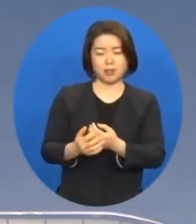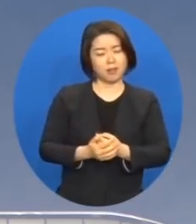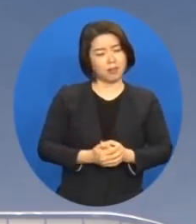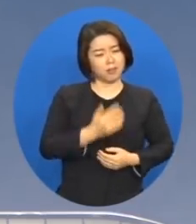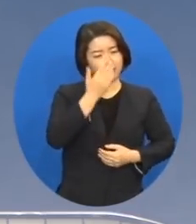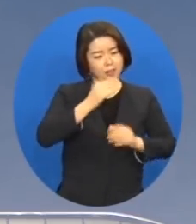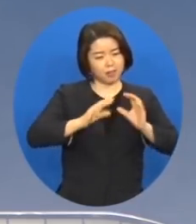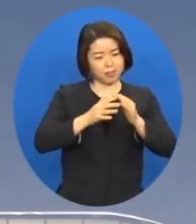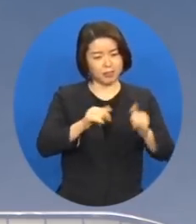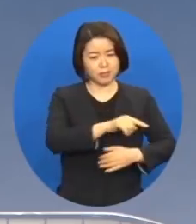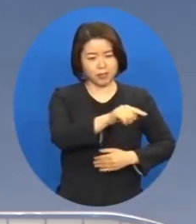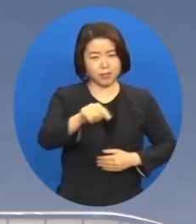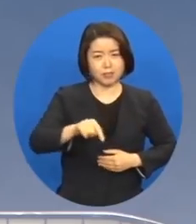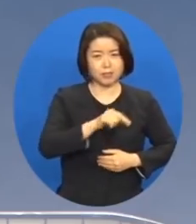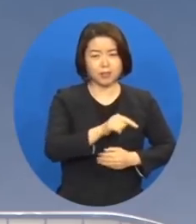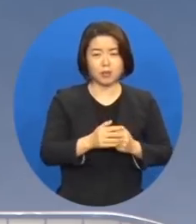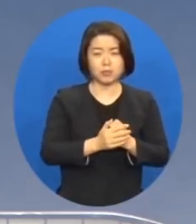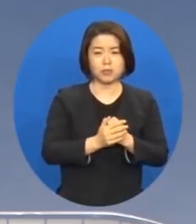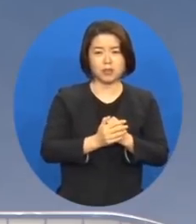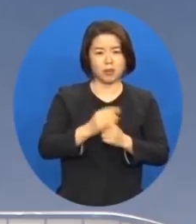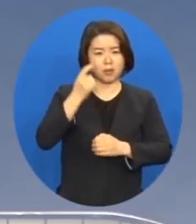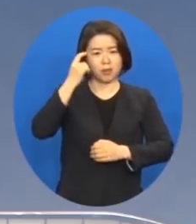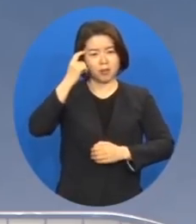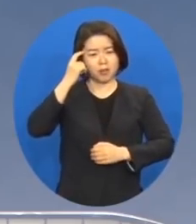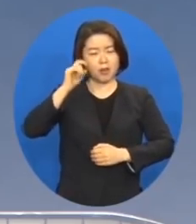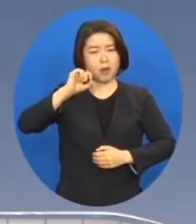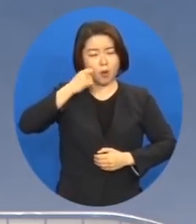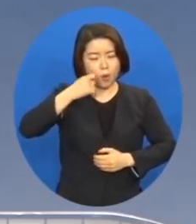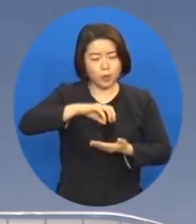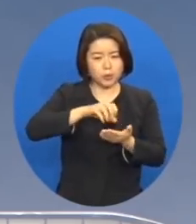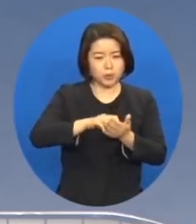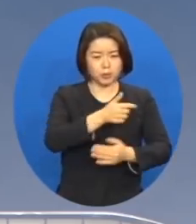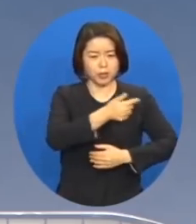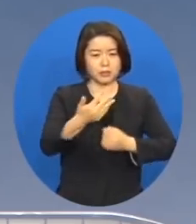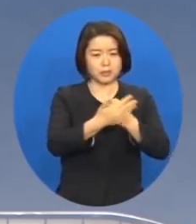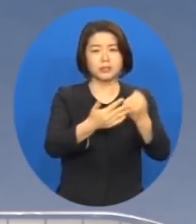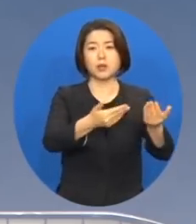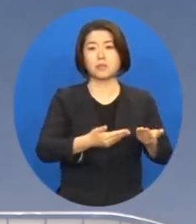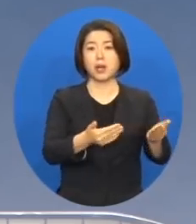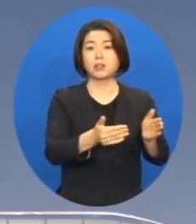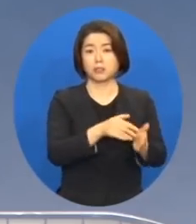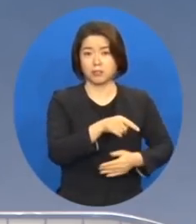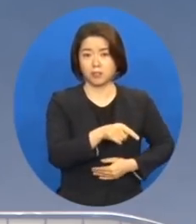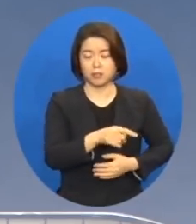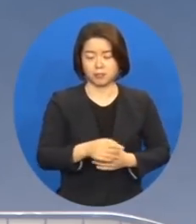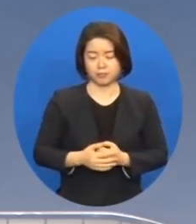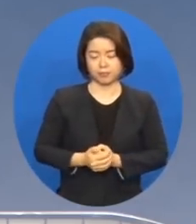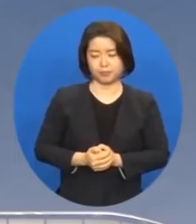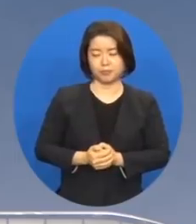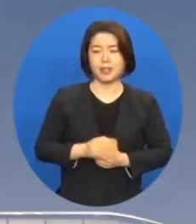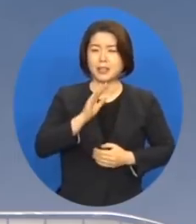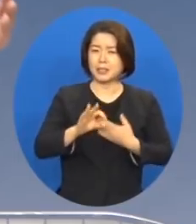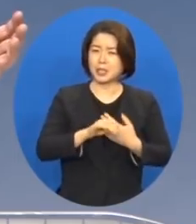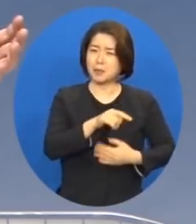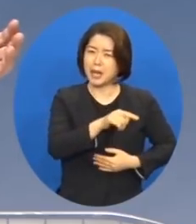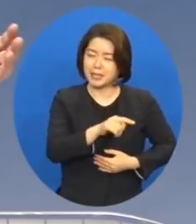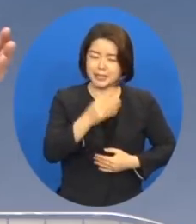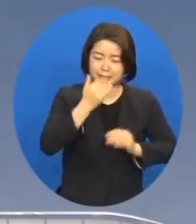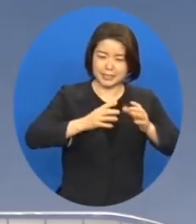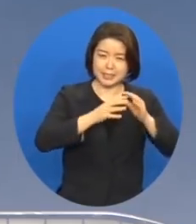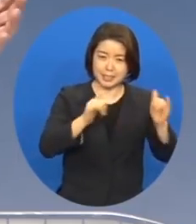되는 은혜를 민족적으로 받은 겁니다. 자, 이 정도로 은혜를 받았다면 이스라엘 백성이 항상